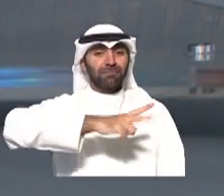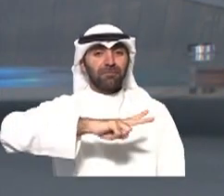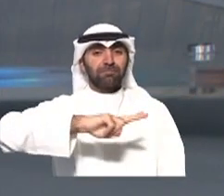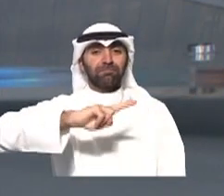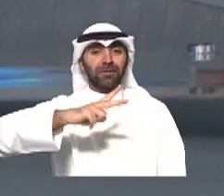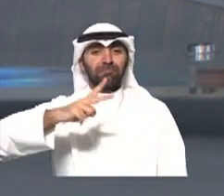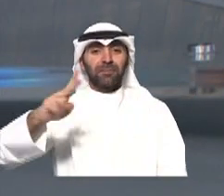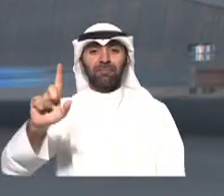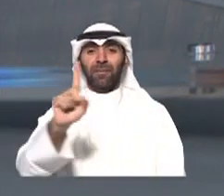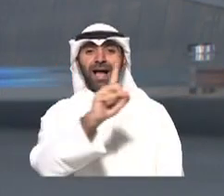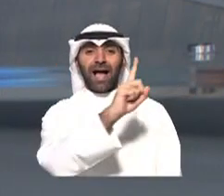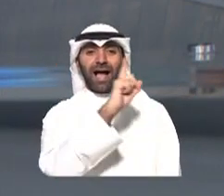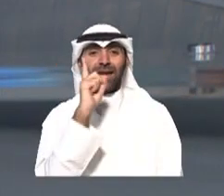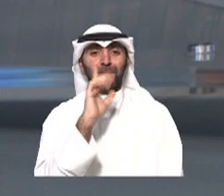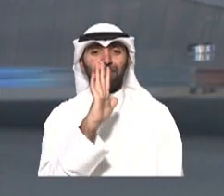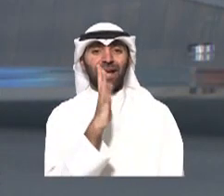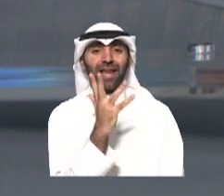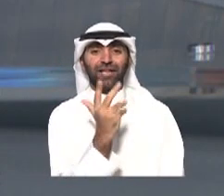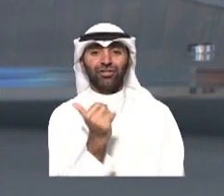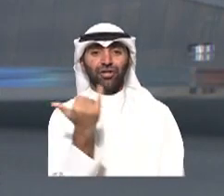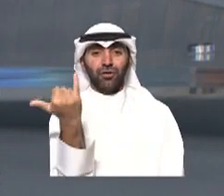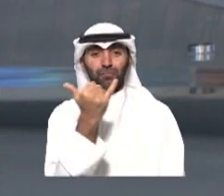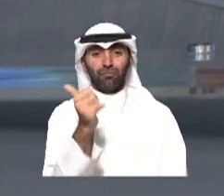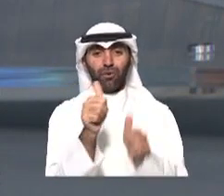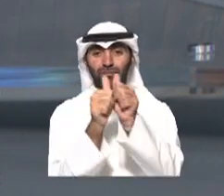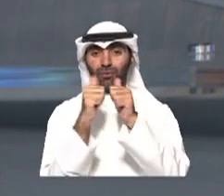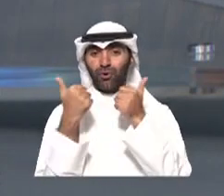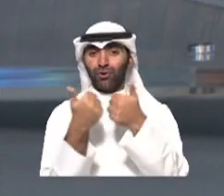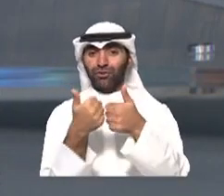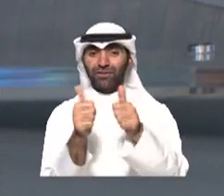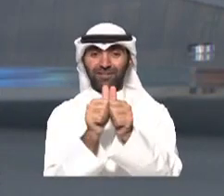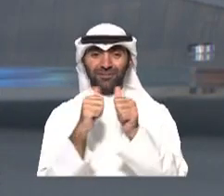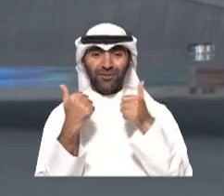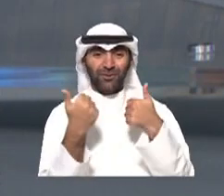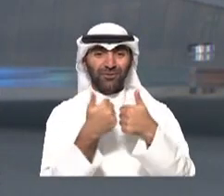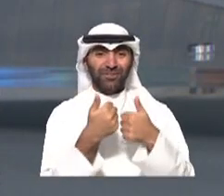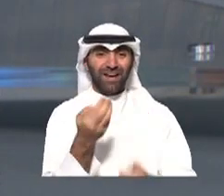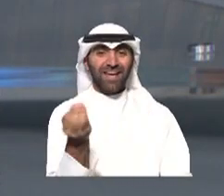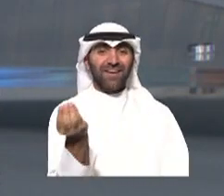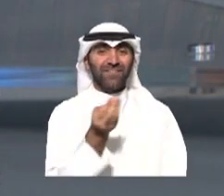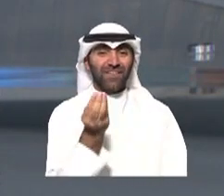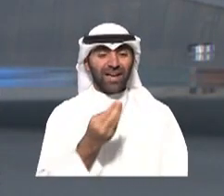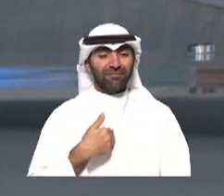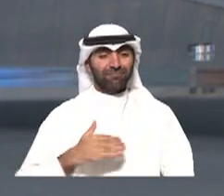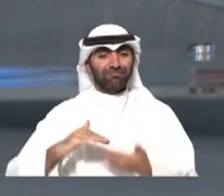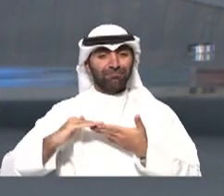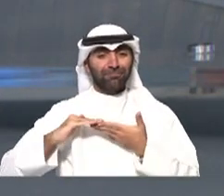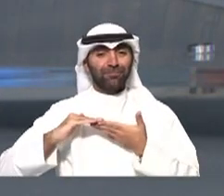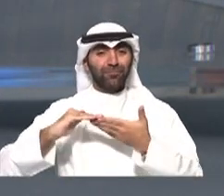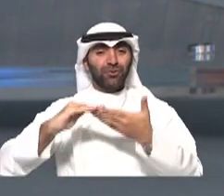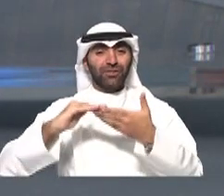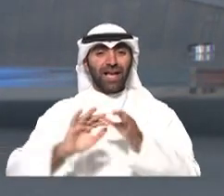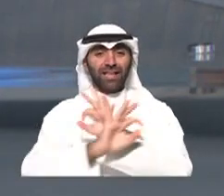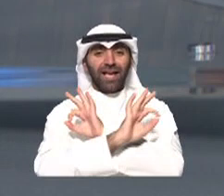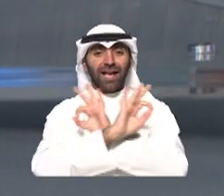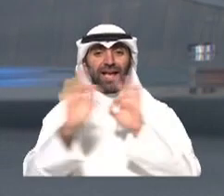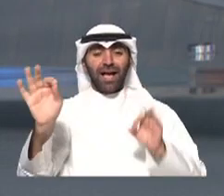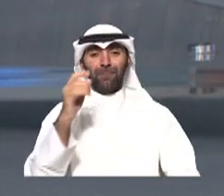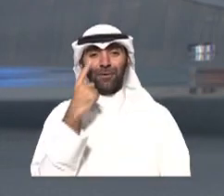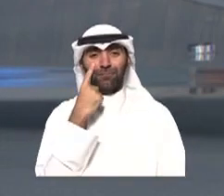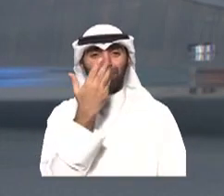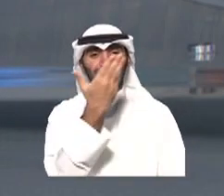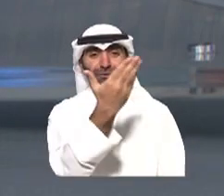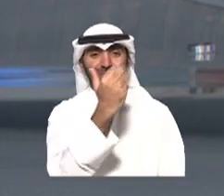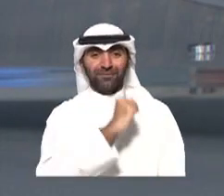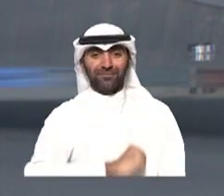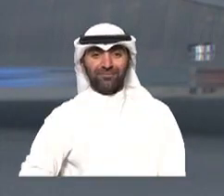الشهر الفضيل، وذلك في محاولة لإغاثة أكبر عدد من اللاجئين والنازحين وتوفير متطلبات الحياة